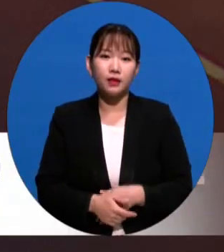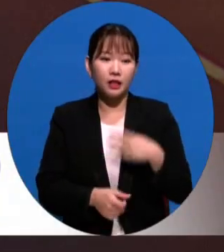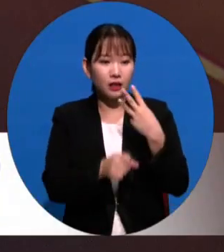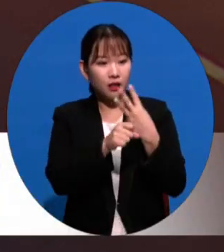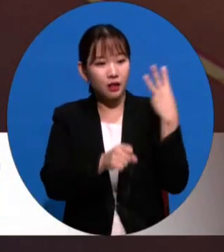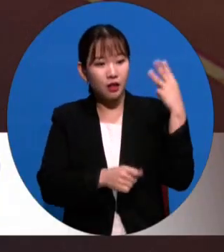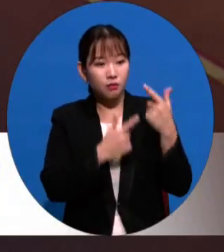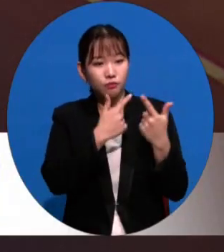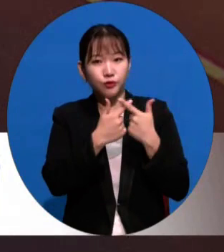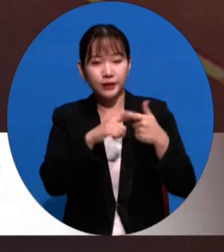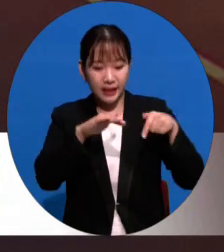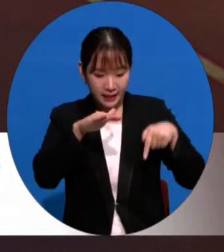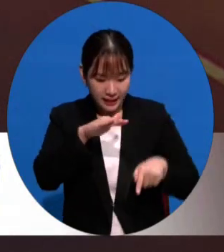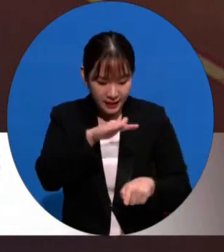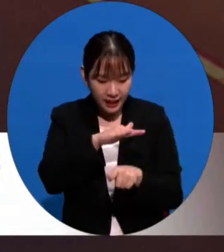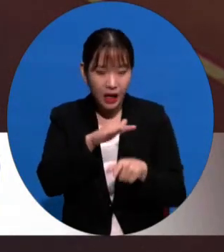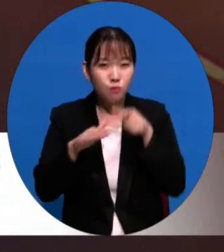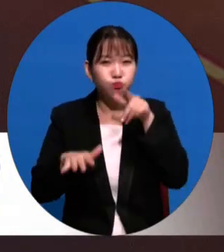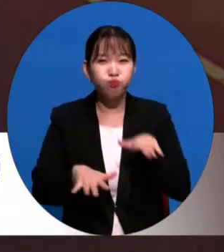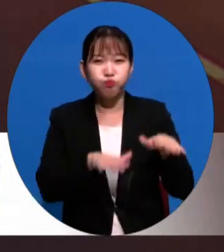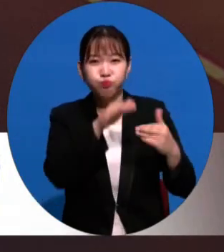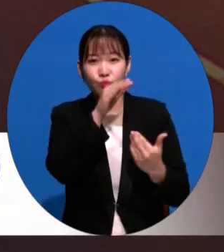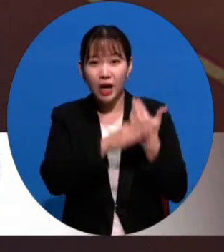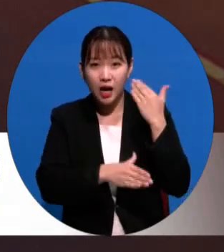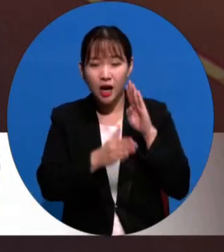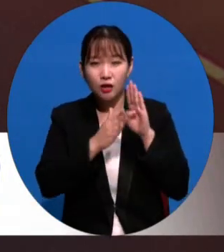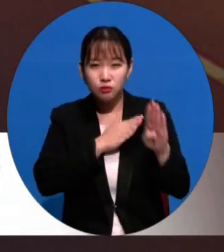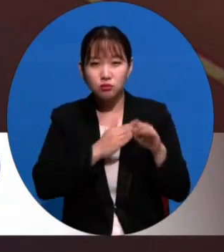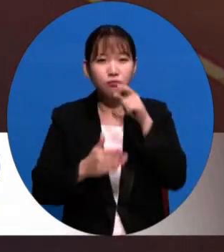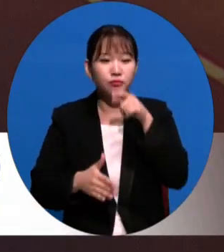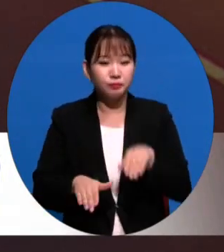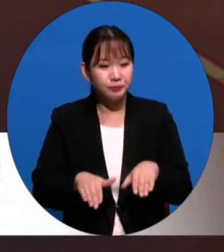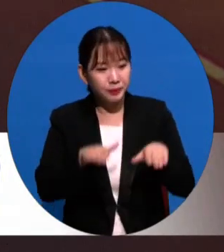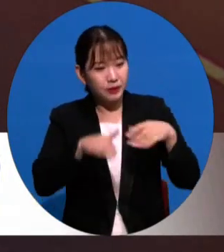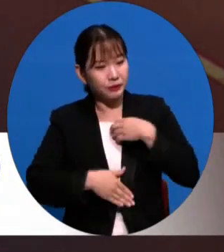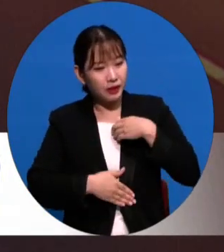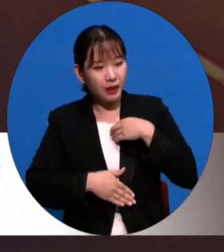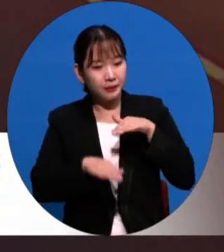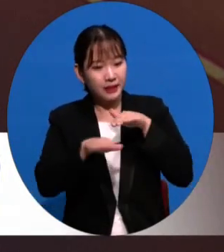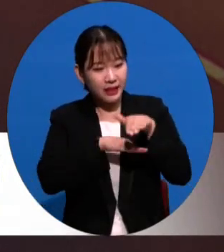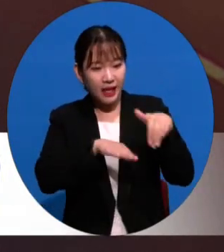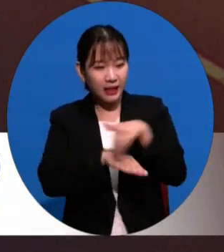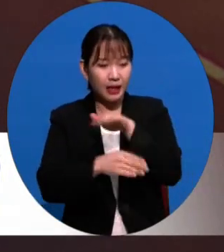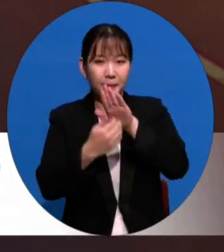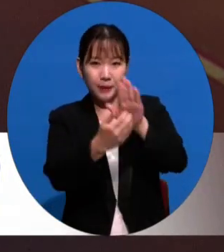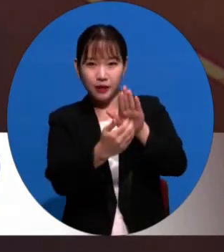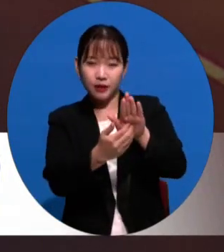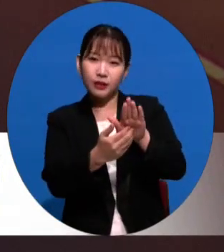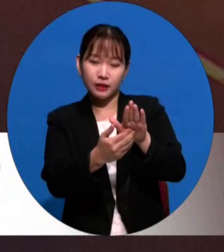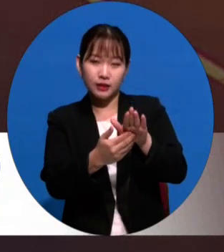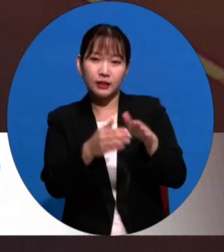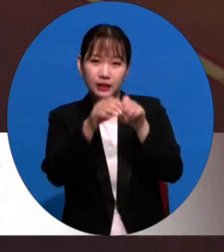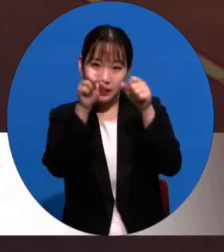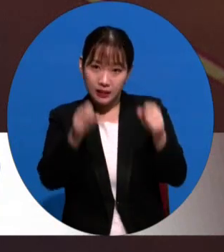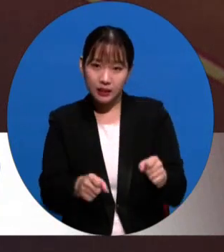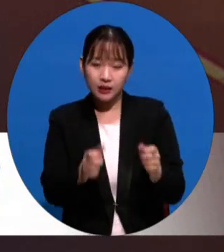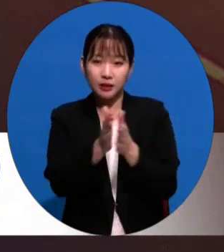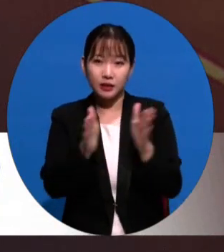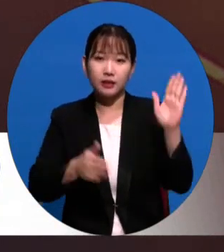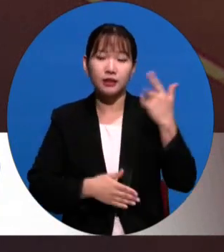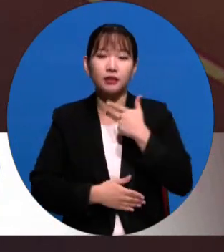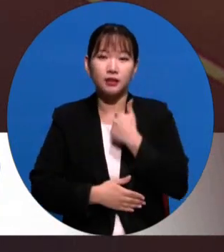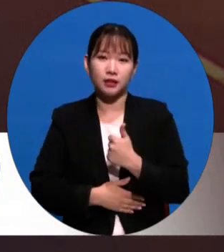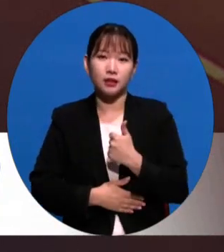3년 전 부산 지하차도 사고 이후 침수 위험이 있을 때 차량 출입을 원격으로 차단하는 시스템 도입이